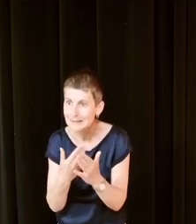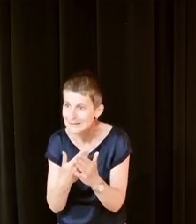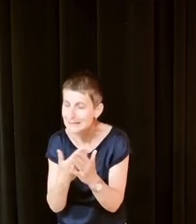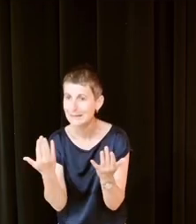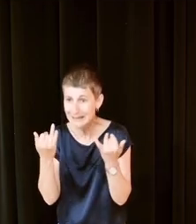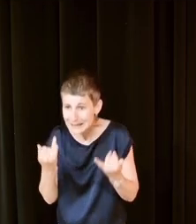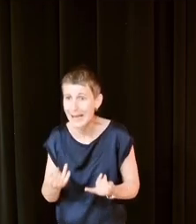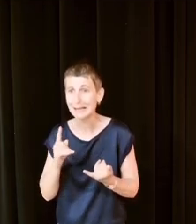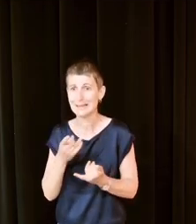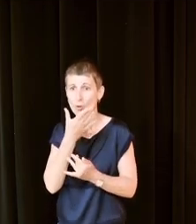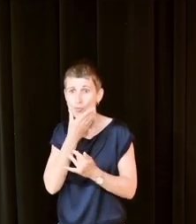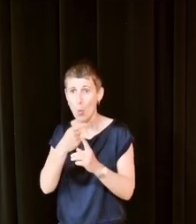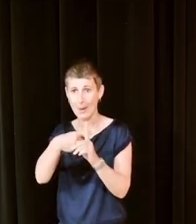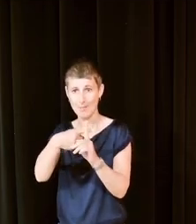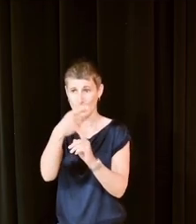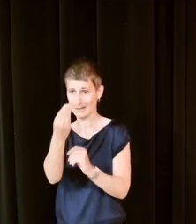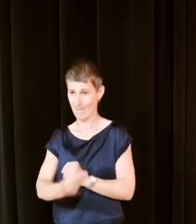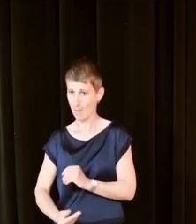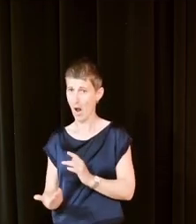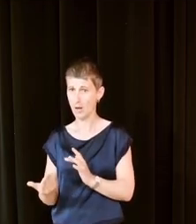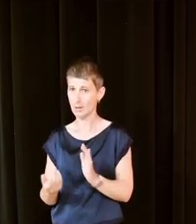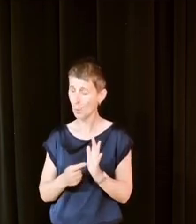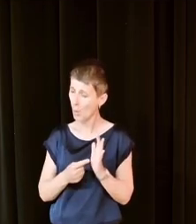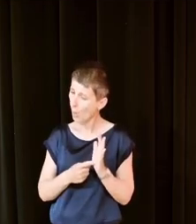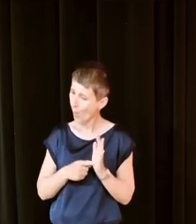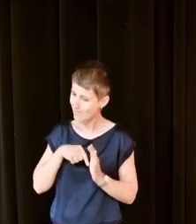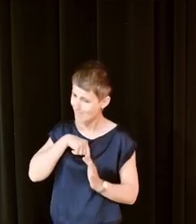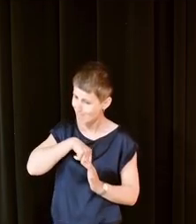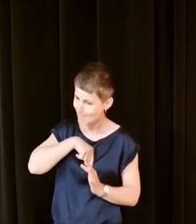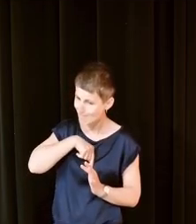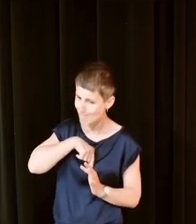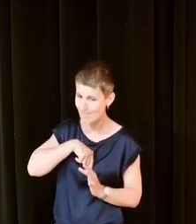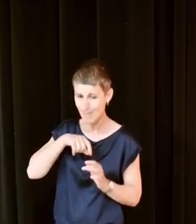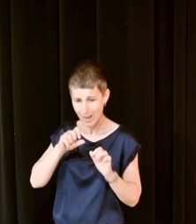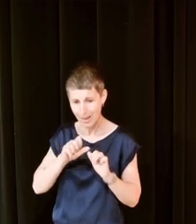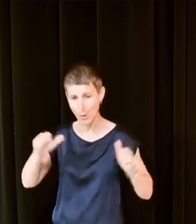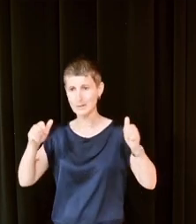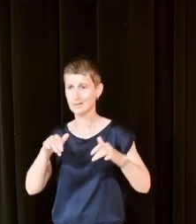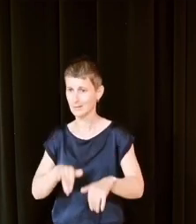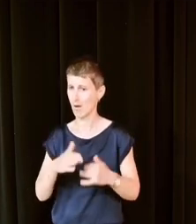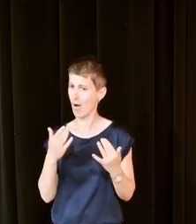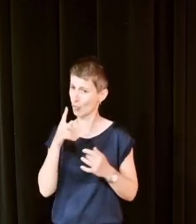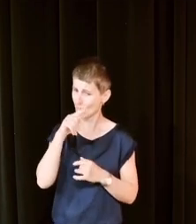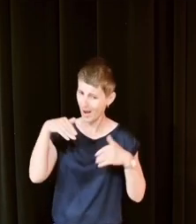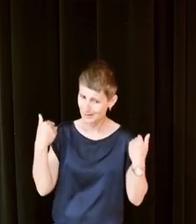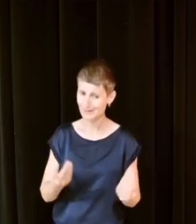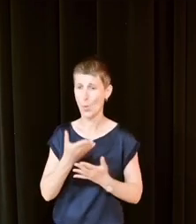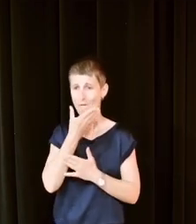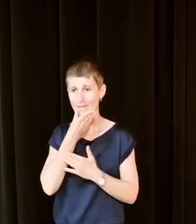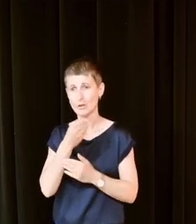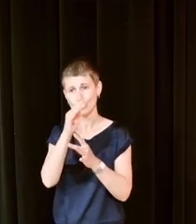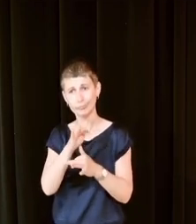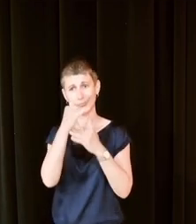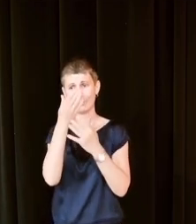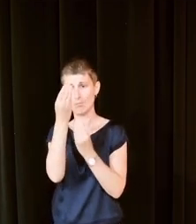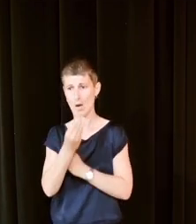gerade jetzt male ich ein Blumenbild, weil eben etwas in mir sozusagen ist, worauf ich Lust habe, woran ich Spaß habe. Oder eben Kunst